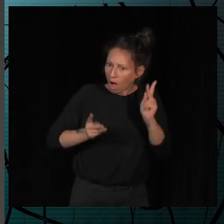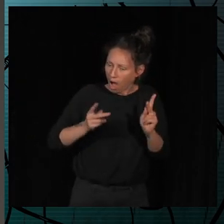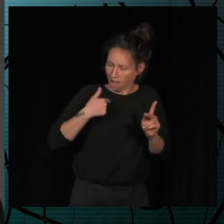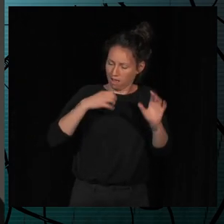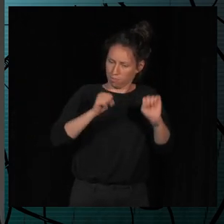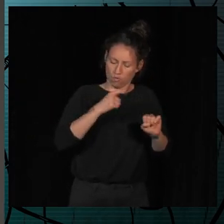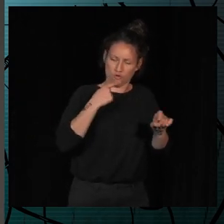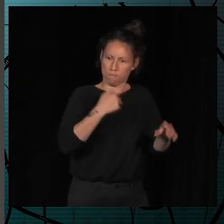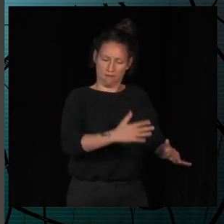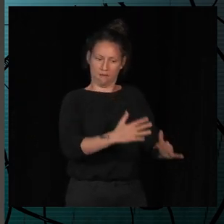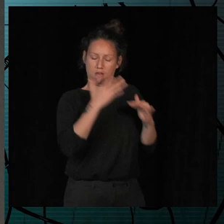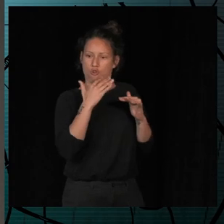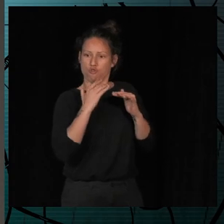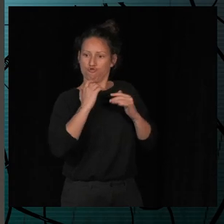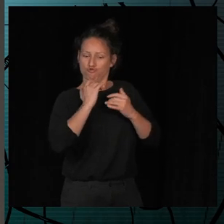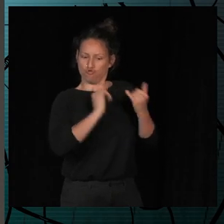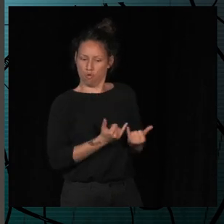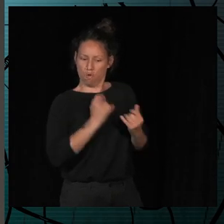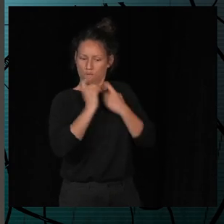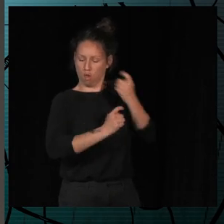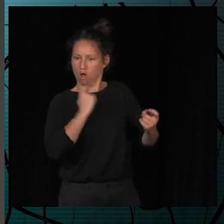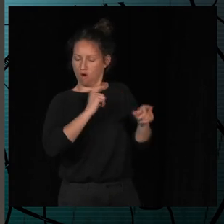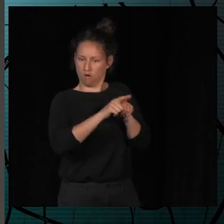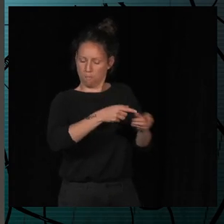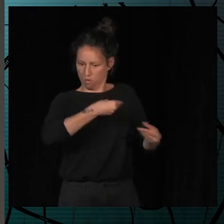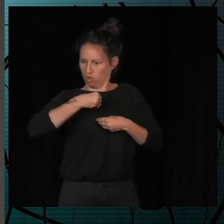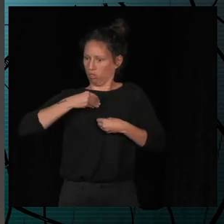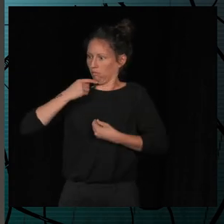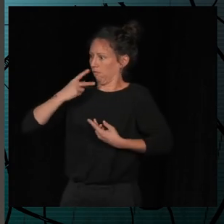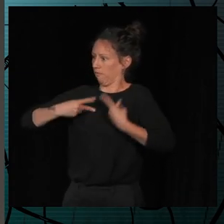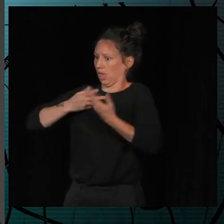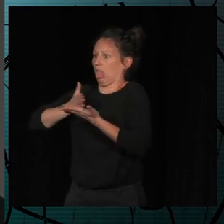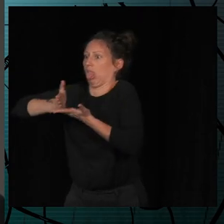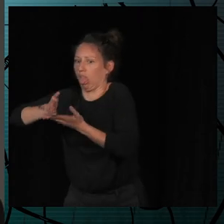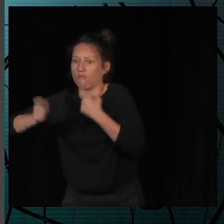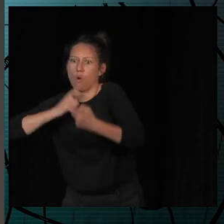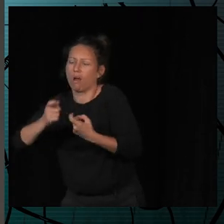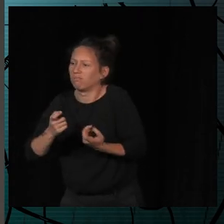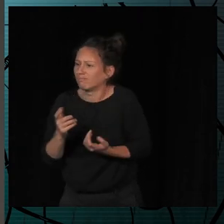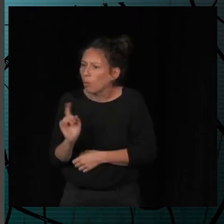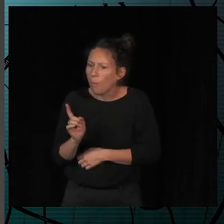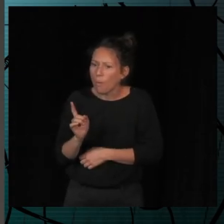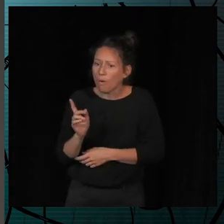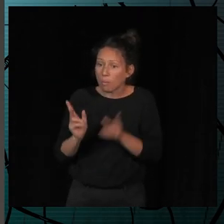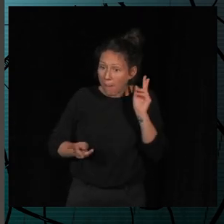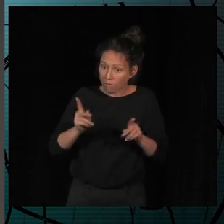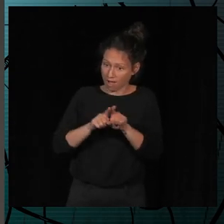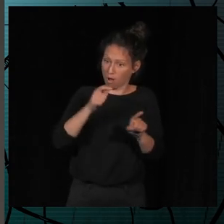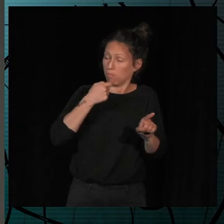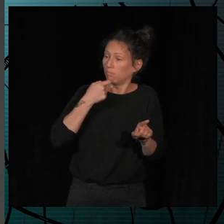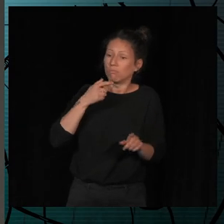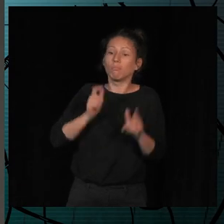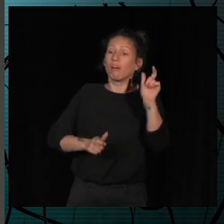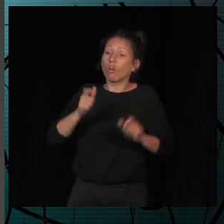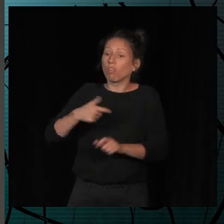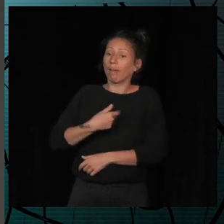parce qu'un jeu violent modifie les représentations qu'il modifie les comportement on connaît tous des gens qui disent une chose et qui en font une autre pas la peine d'avoir